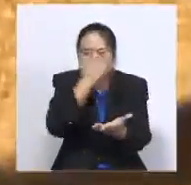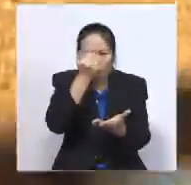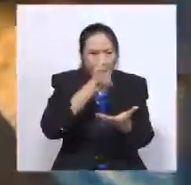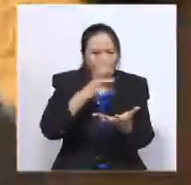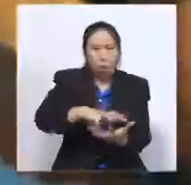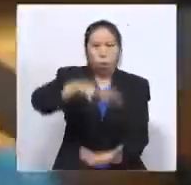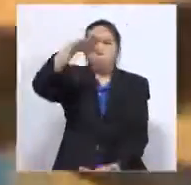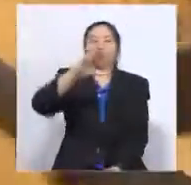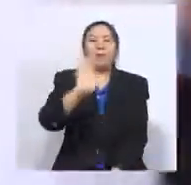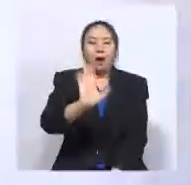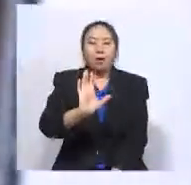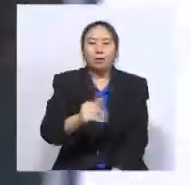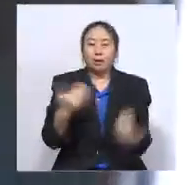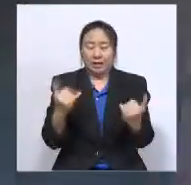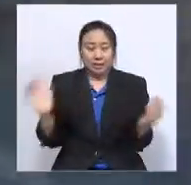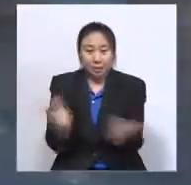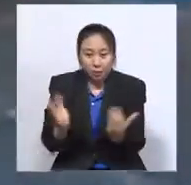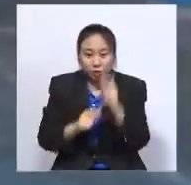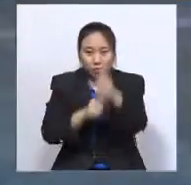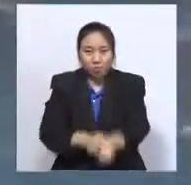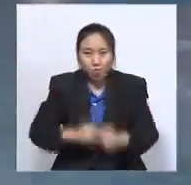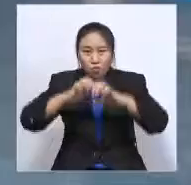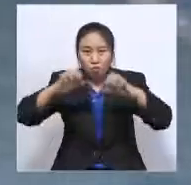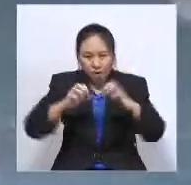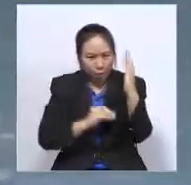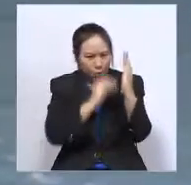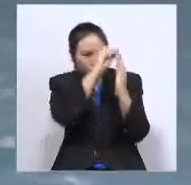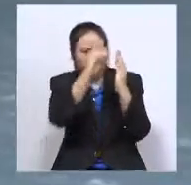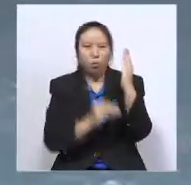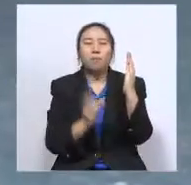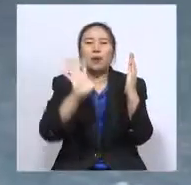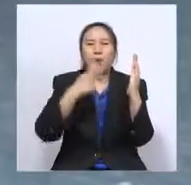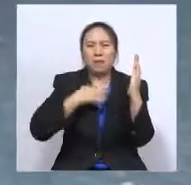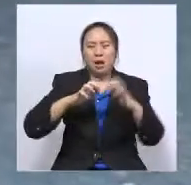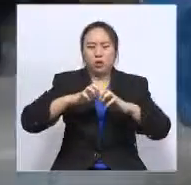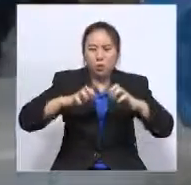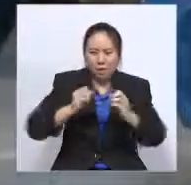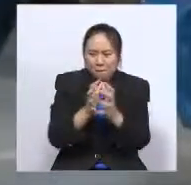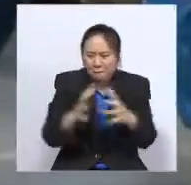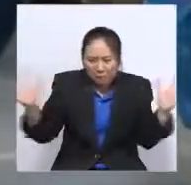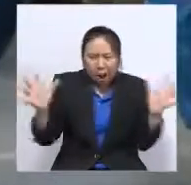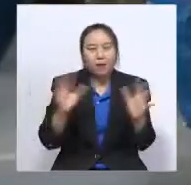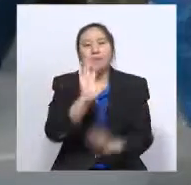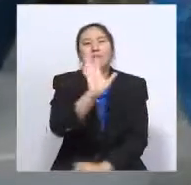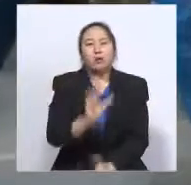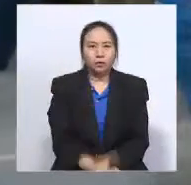นะครับว่าไม่ได้สนับสนุนให้มีการเพาะปลูกทุเรียนในทุกพื้นที่เพราะไม่ต้องการให้เกิดปัญหาทุเรียนล้นตลาดเหมือนกับพืชชนิ